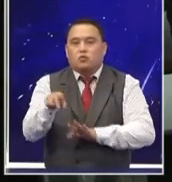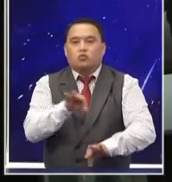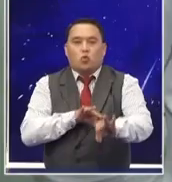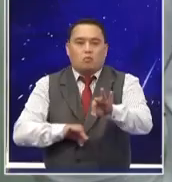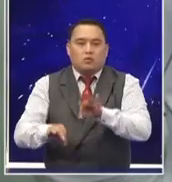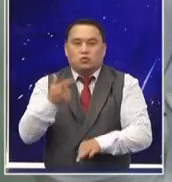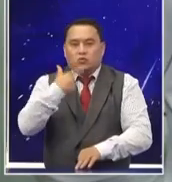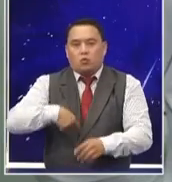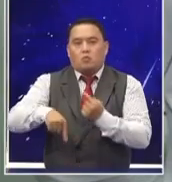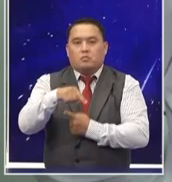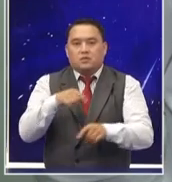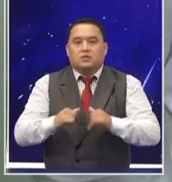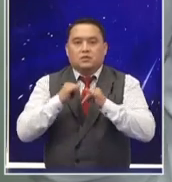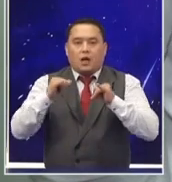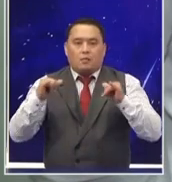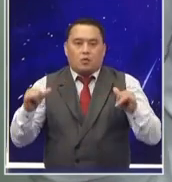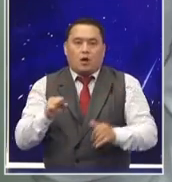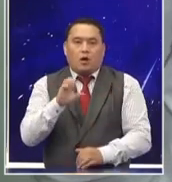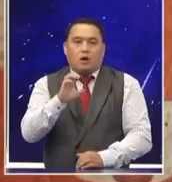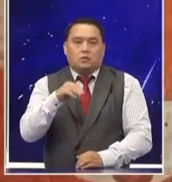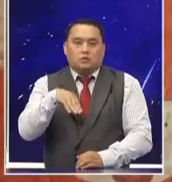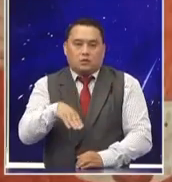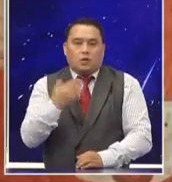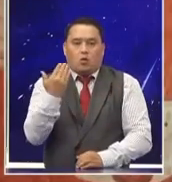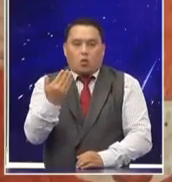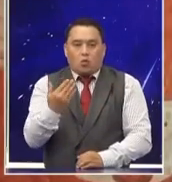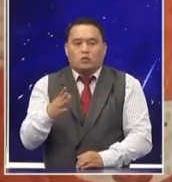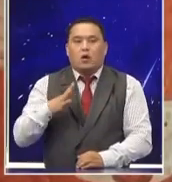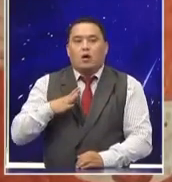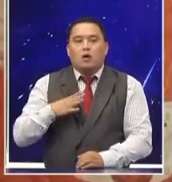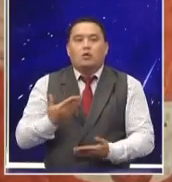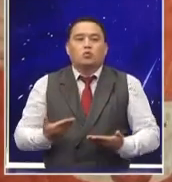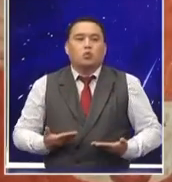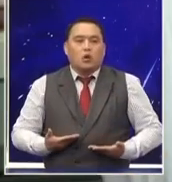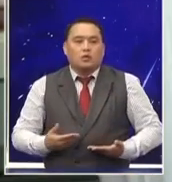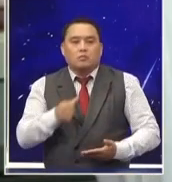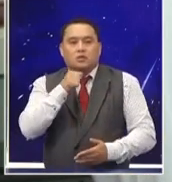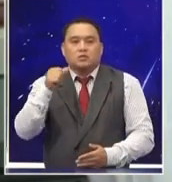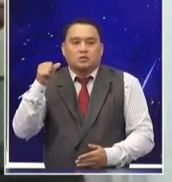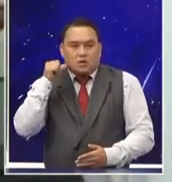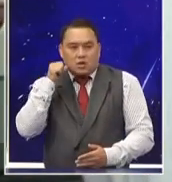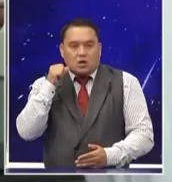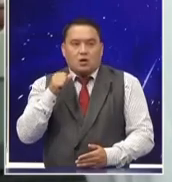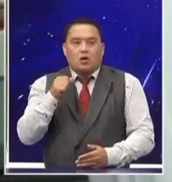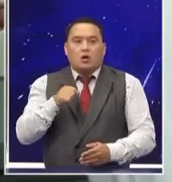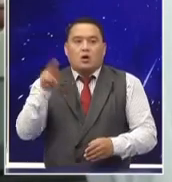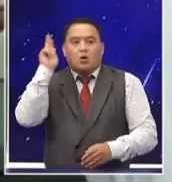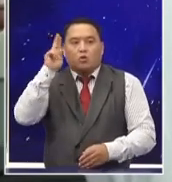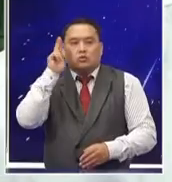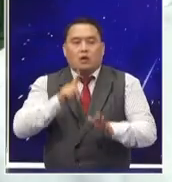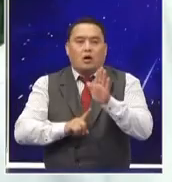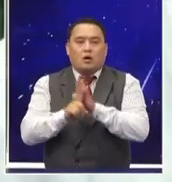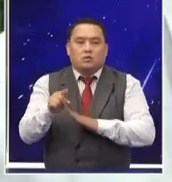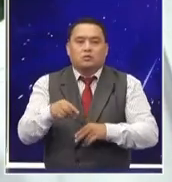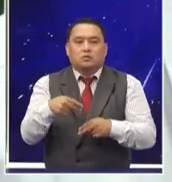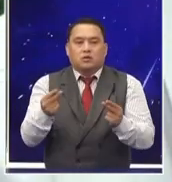өз кәсібін өркендеткендердің бірі Әсет Нұртайұлы. Өтеген Батыр кентінде тұрады. Былтыр жыл басында аталмыш курсқа қатысып,